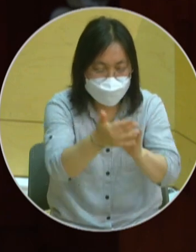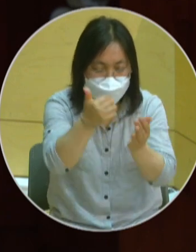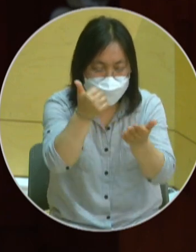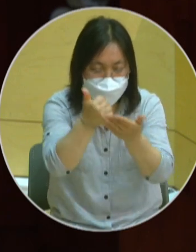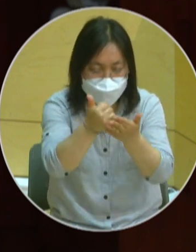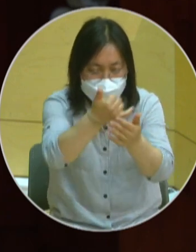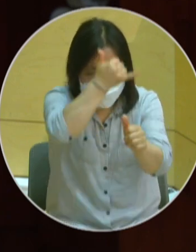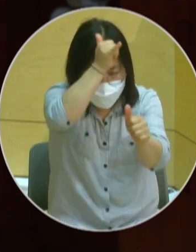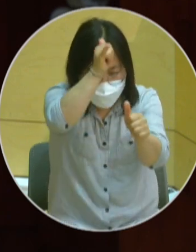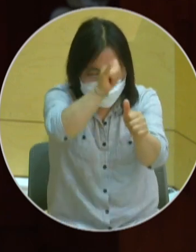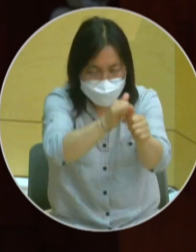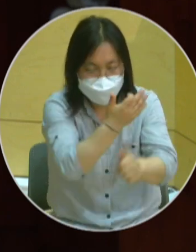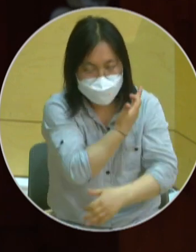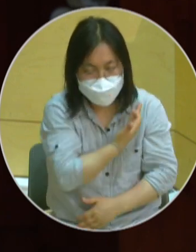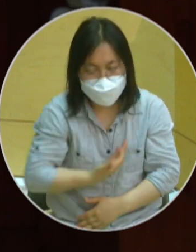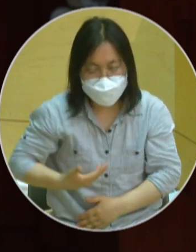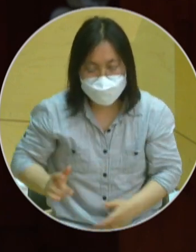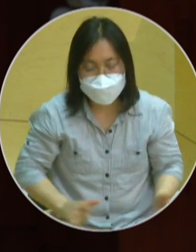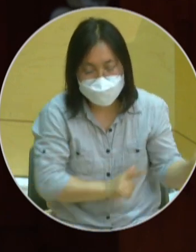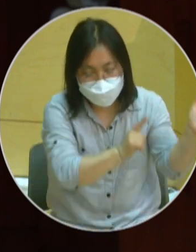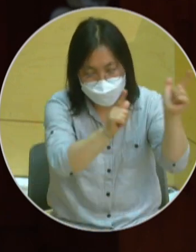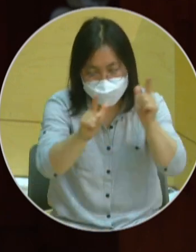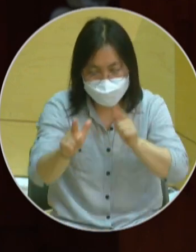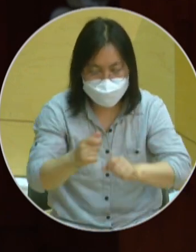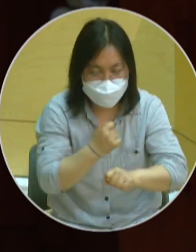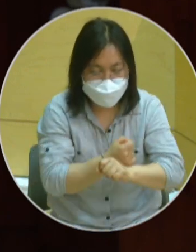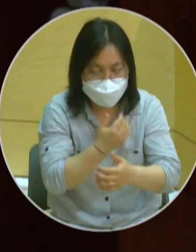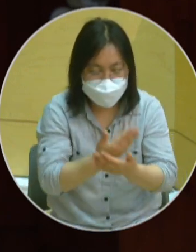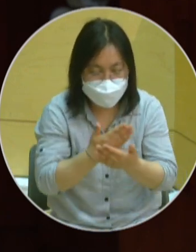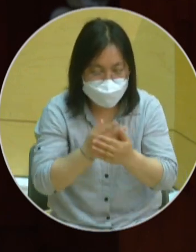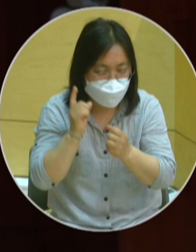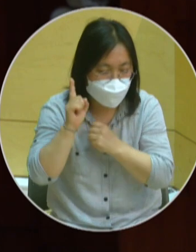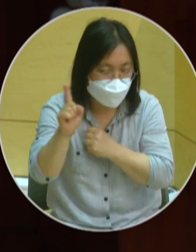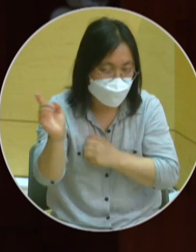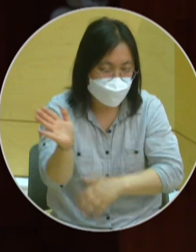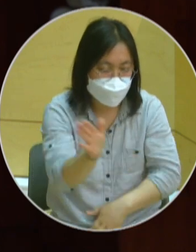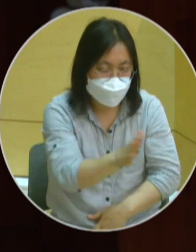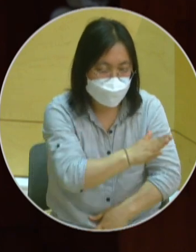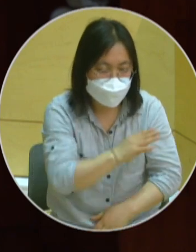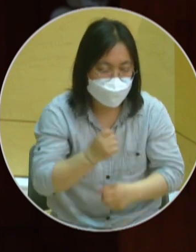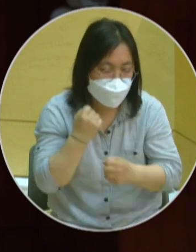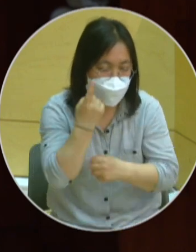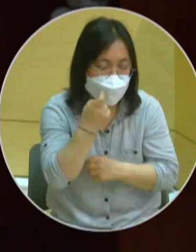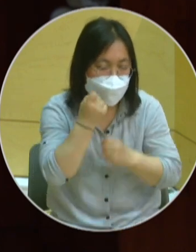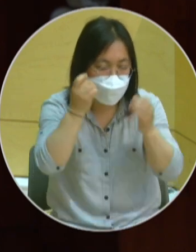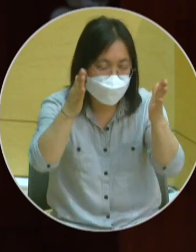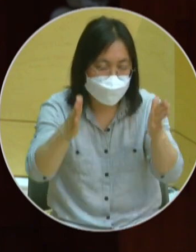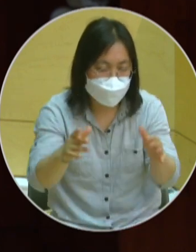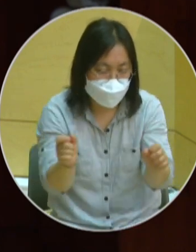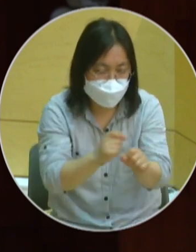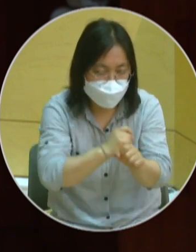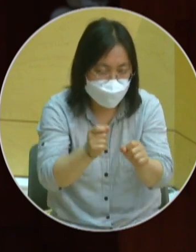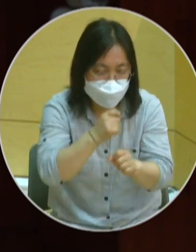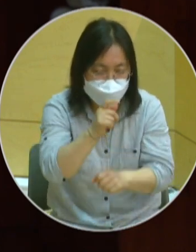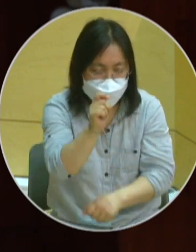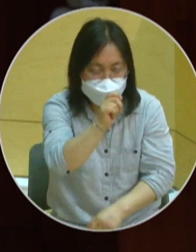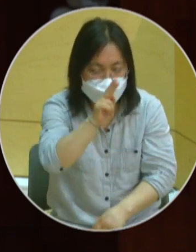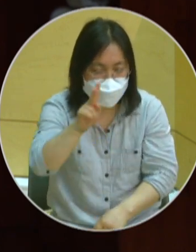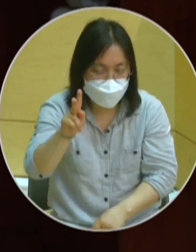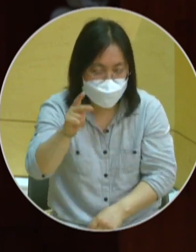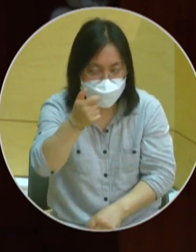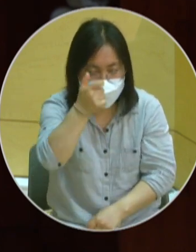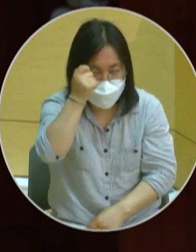제자의 삶을 살게 하옵소서. 내일부터 한 달 동안 큐티 특별 새벽 기도회를 갖게 하시니